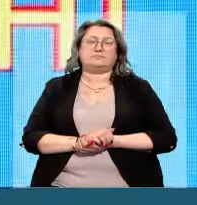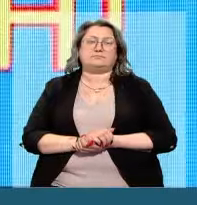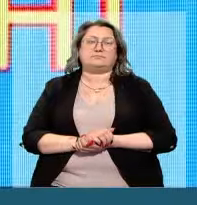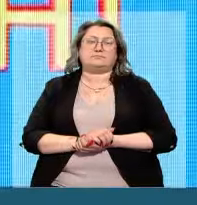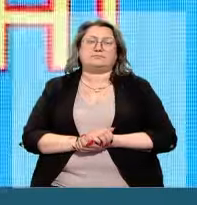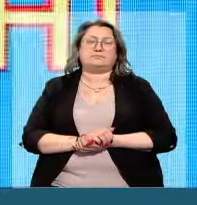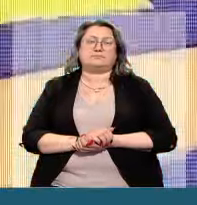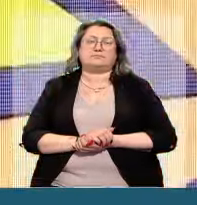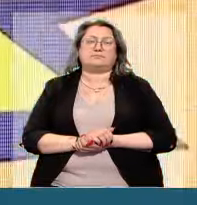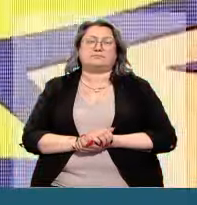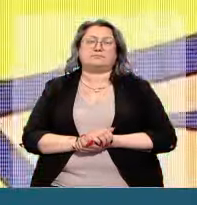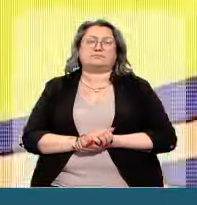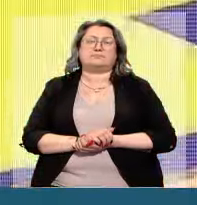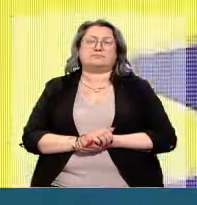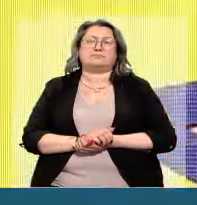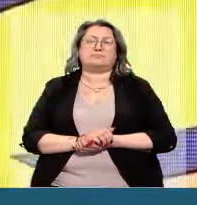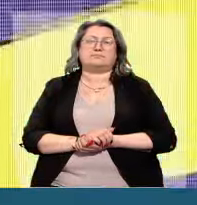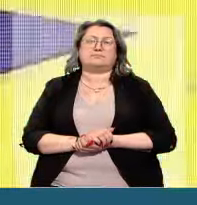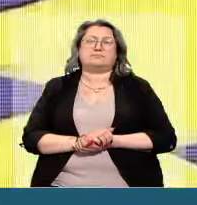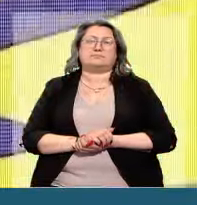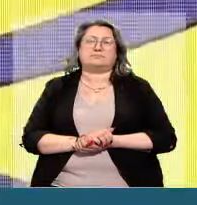Моя ладонь превратилась в